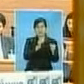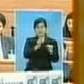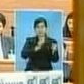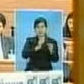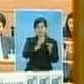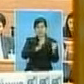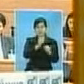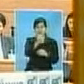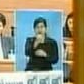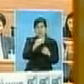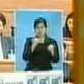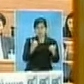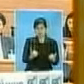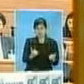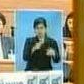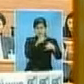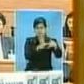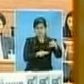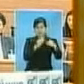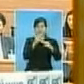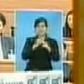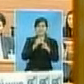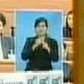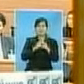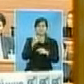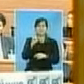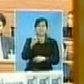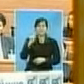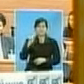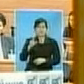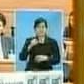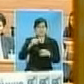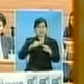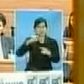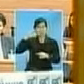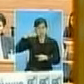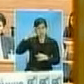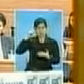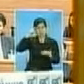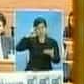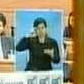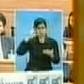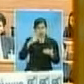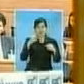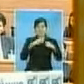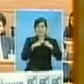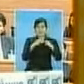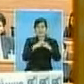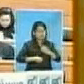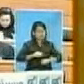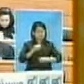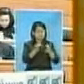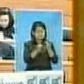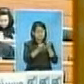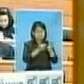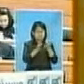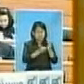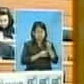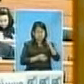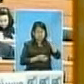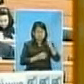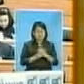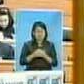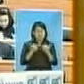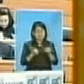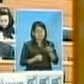ฮะซึ่งในส่วนของคุณสุเทพเนี่ยเพูดถึงอ่าหลายเรื่องแต่ว่าเรื่องที่พาดพิงไปถึงคุณทักษิณก็